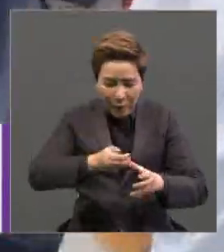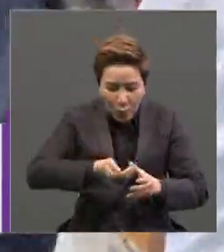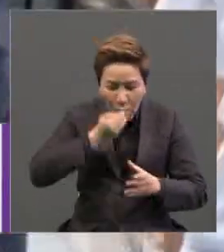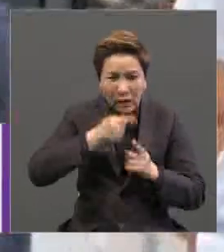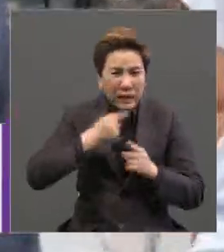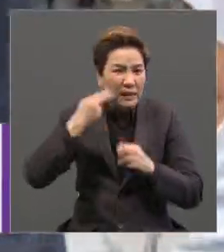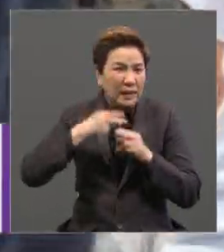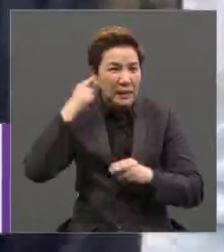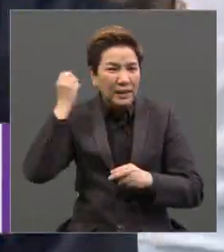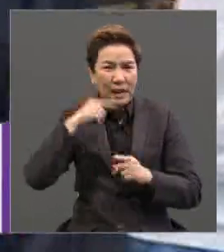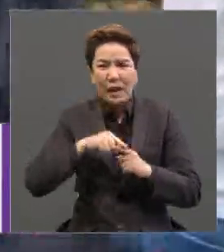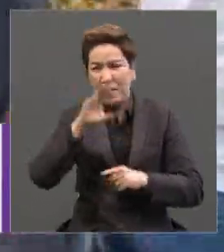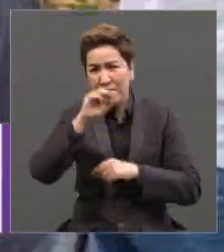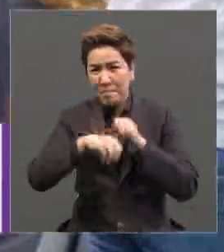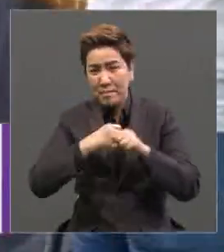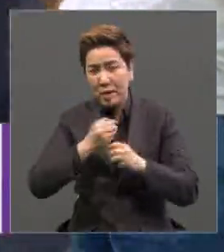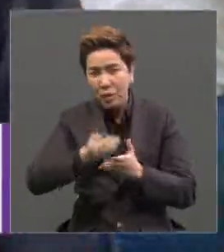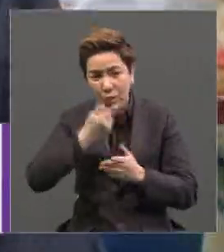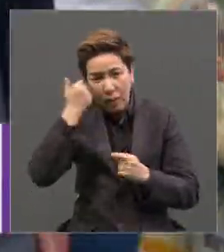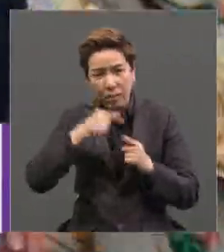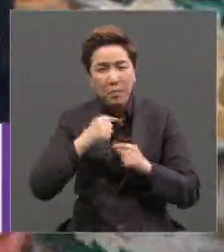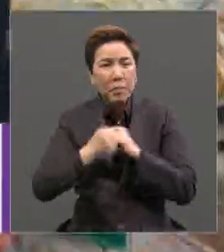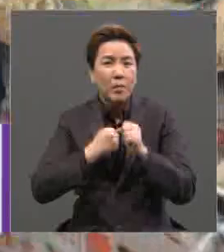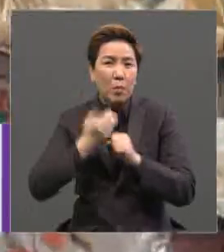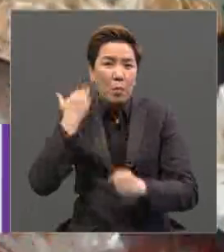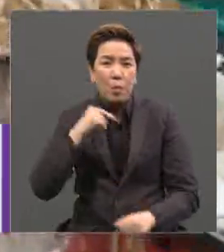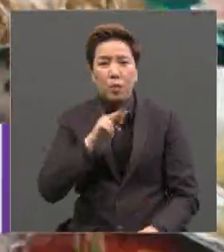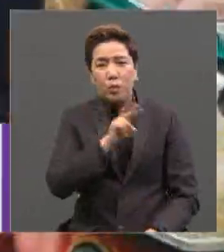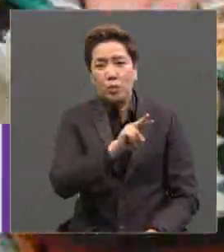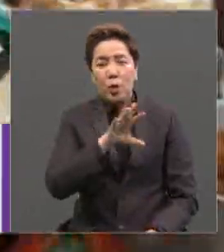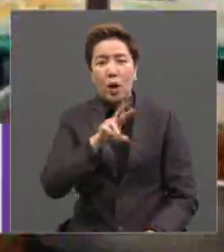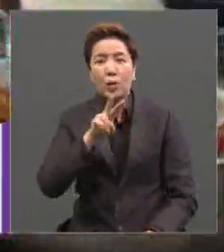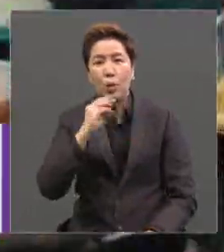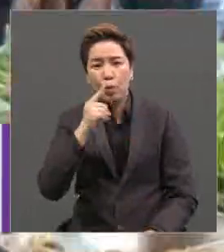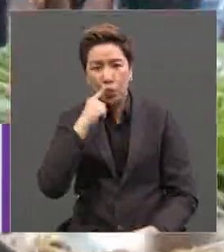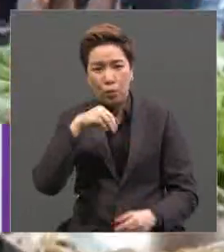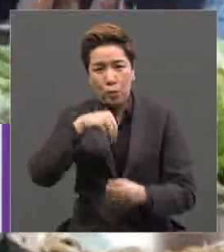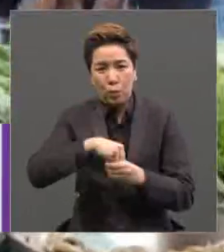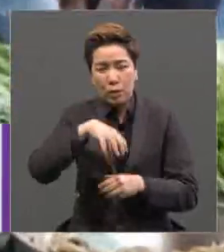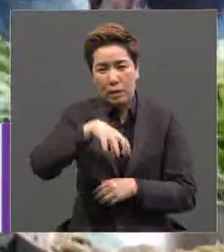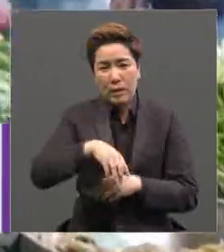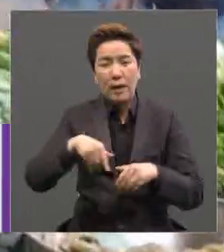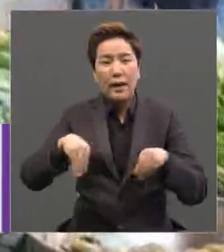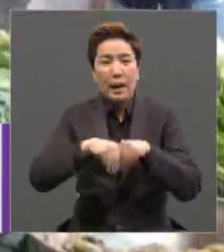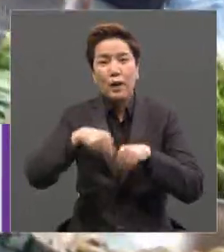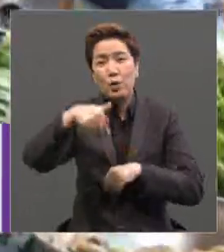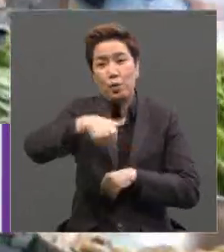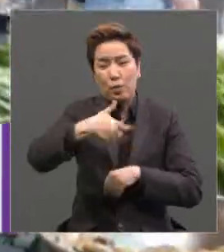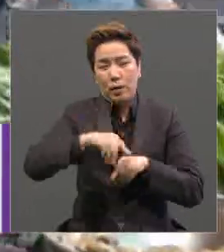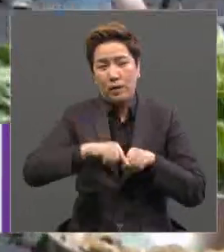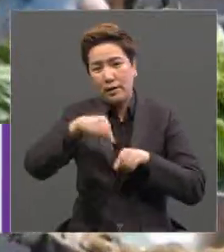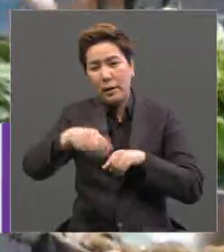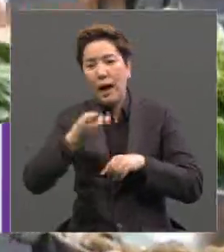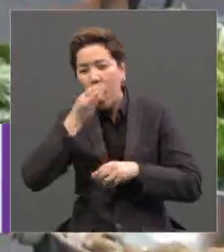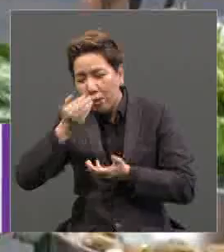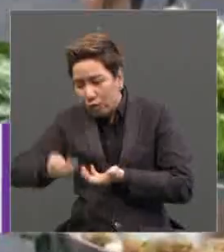านค้าดังที่เขาเปิดขายมาเกือบ50ปีตั้งแต่ปี2520แล้วนะคะเขาตั้งอยู่หน้าสวนลุมแล้วก็ไปแวะร้